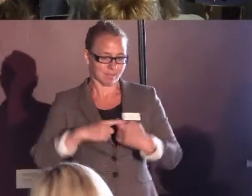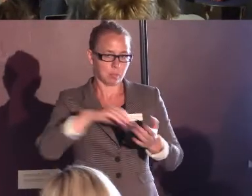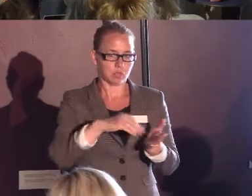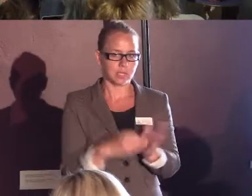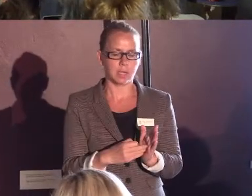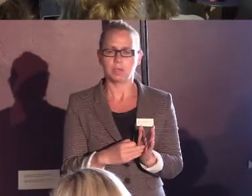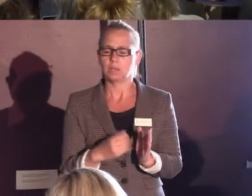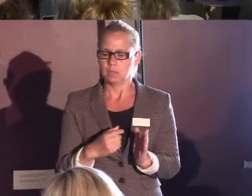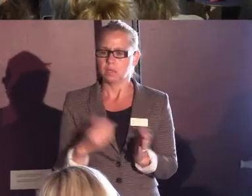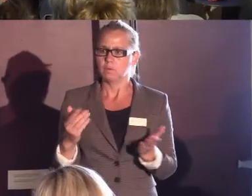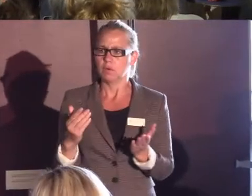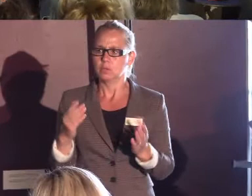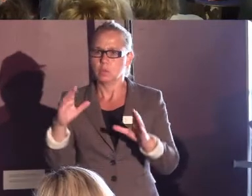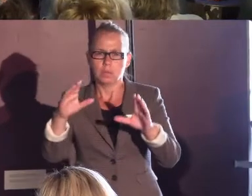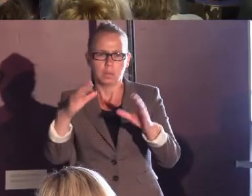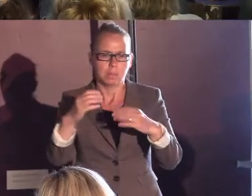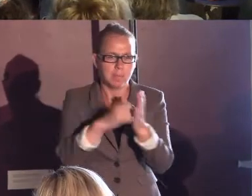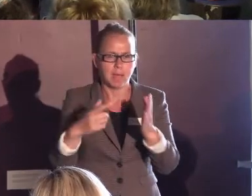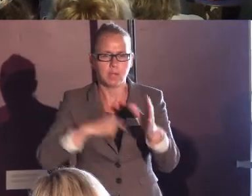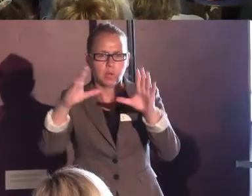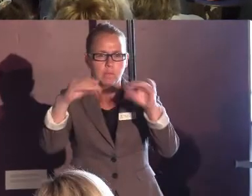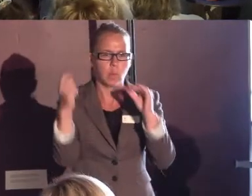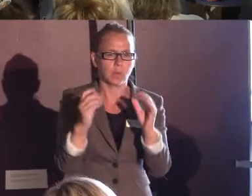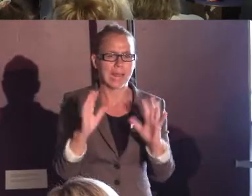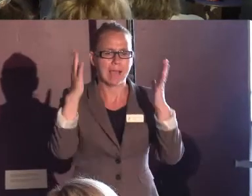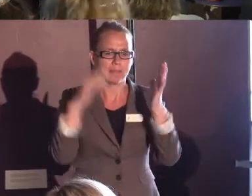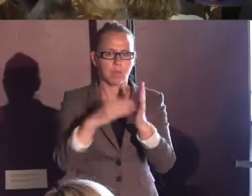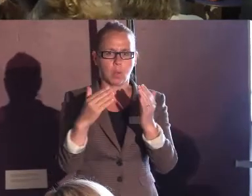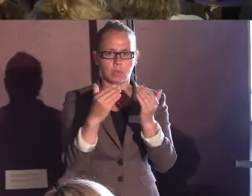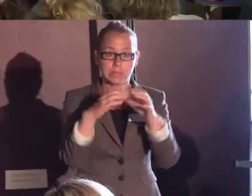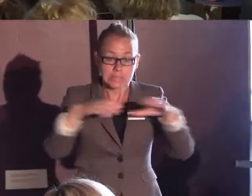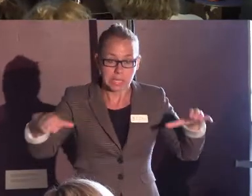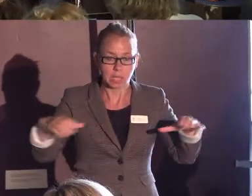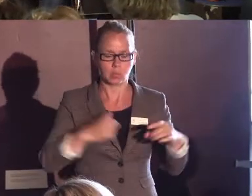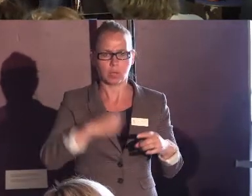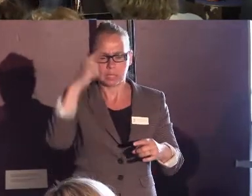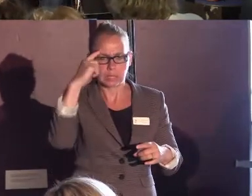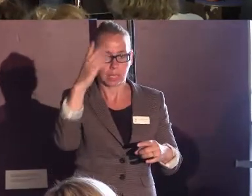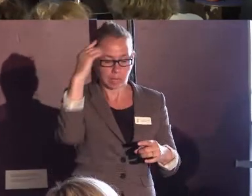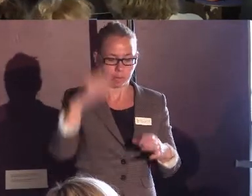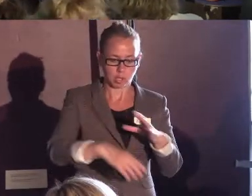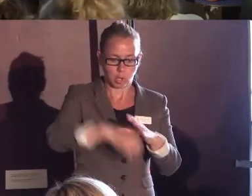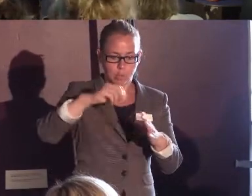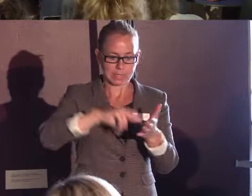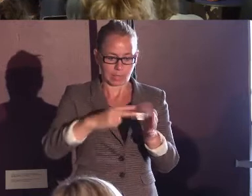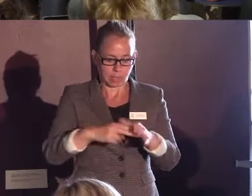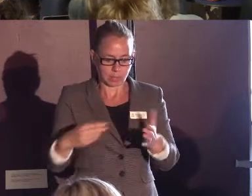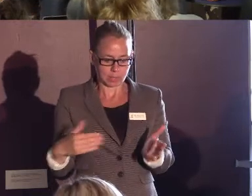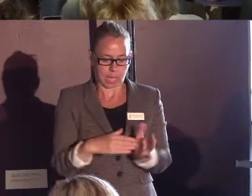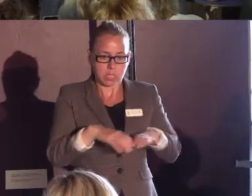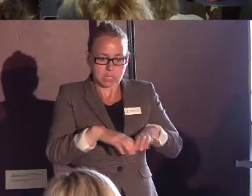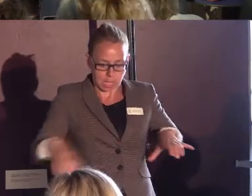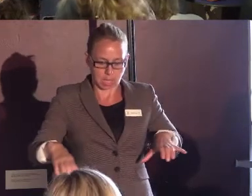vad det är som gör att vi uppfattar saker och ting levande på scenen. Och jag ställer mig frågan om det är möjligt att lyfta upp teknologin på scenen